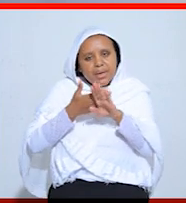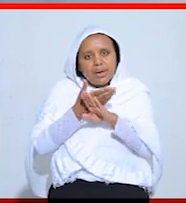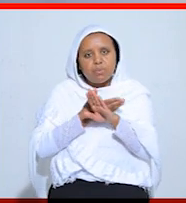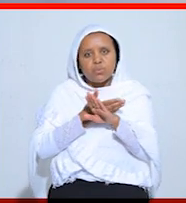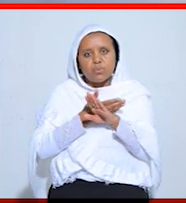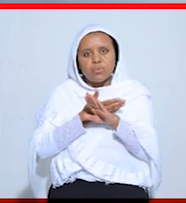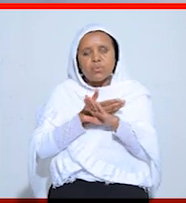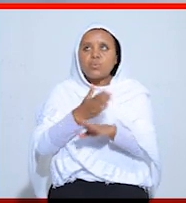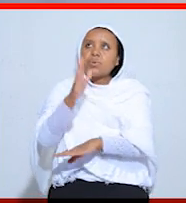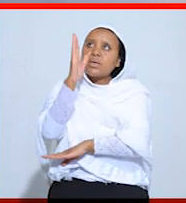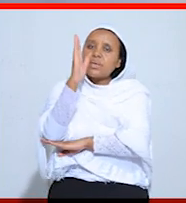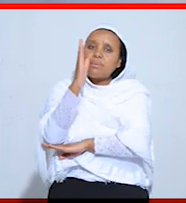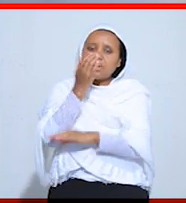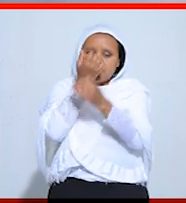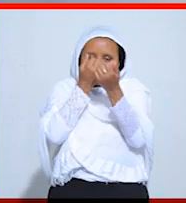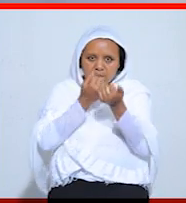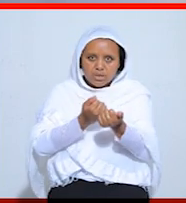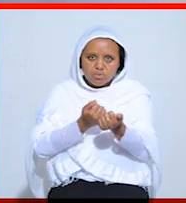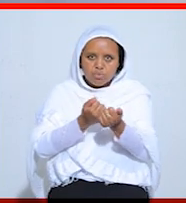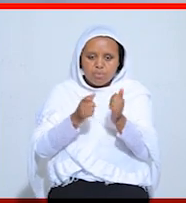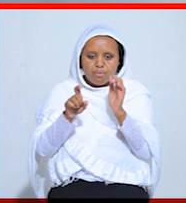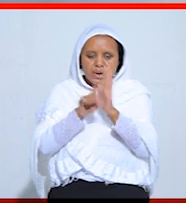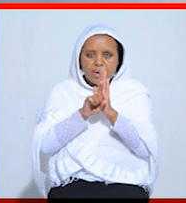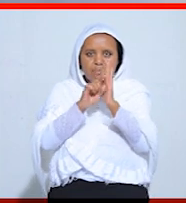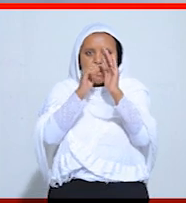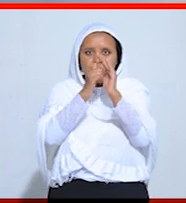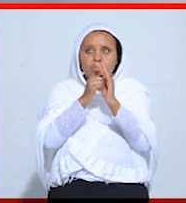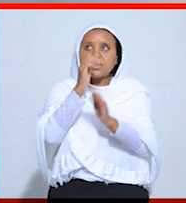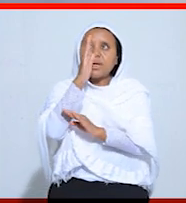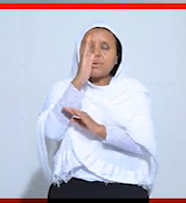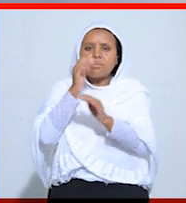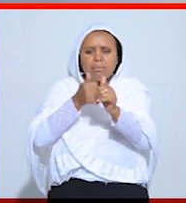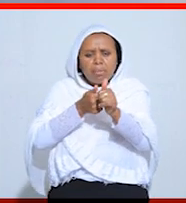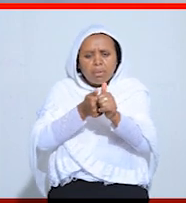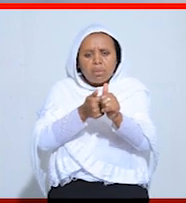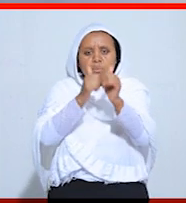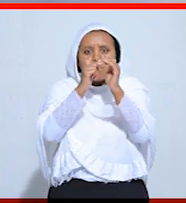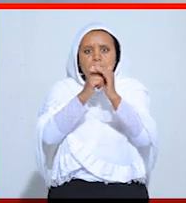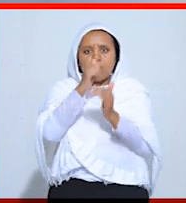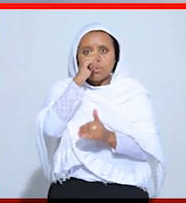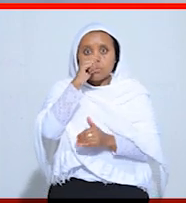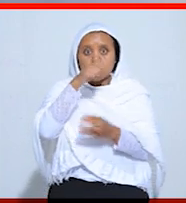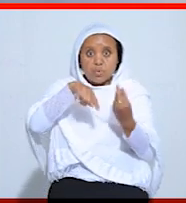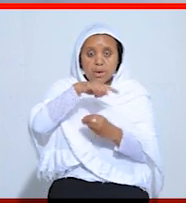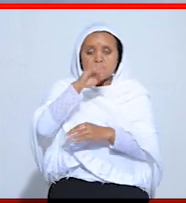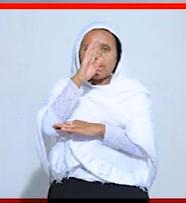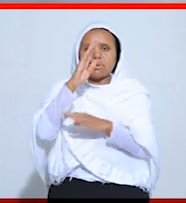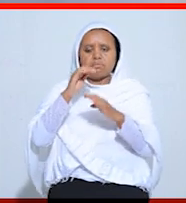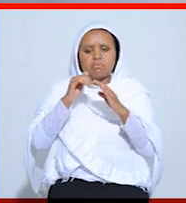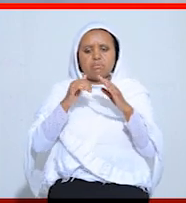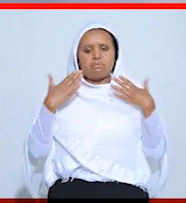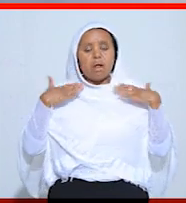በሚጠኑ ለእግዚአብሔር በሚታዘዙ በሕግ በአምልኮት እግዚአብሔርን በሚከተሉ በሚያመልኩ ሰዎች ዙሪያ የእግዚአብሔር